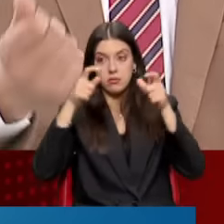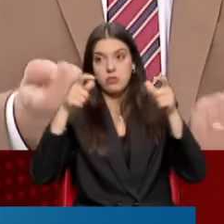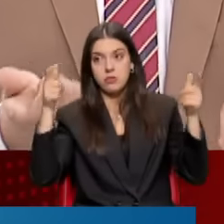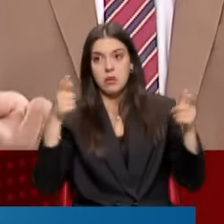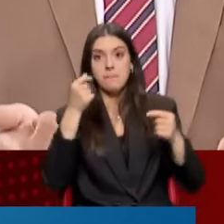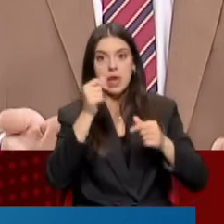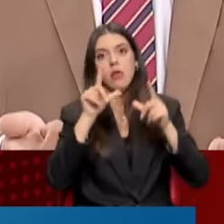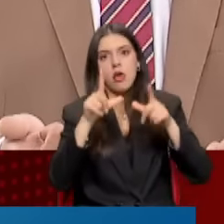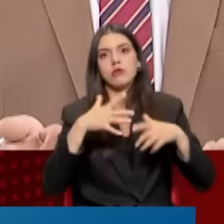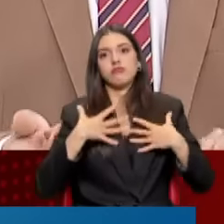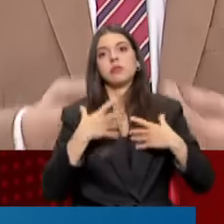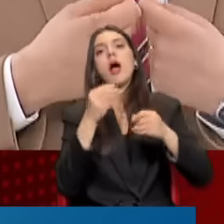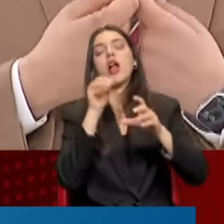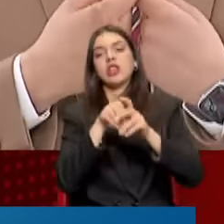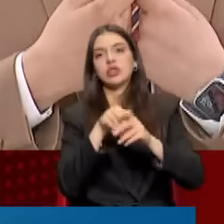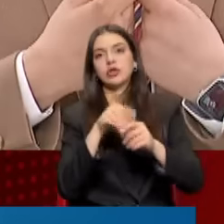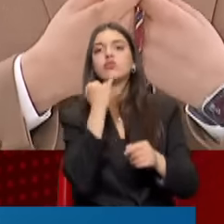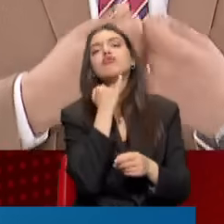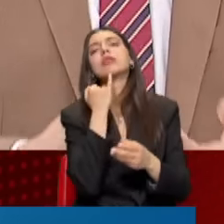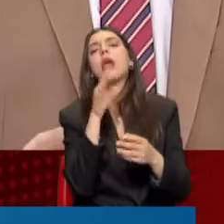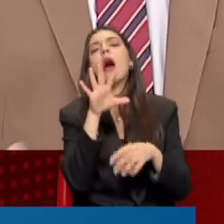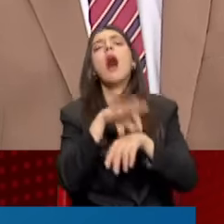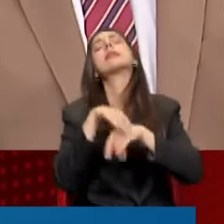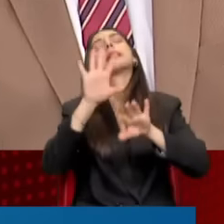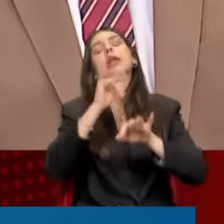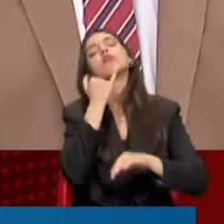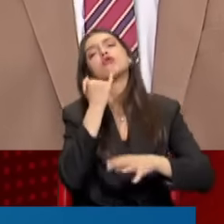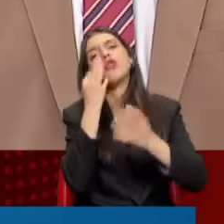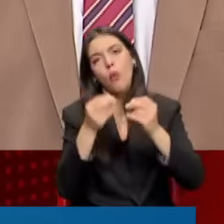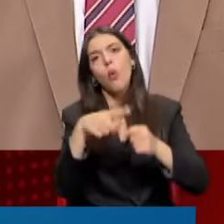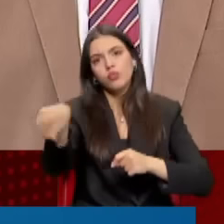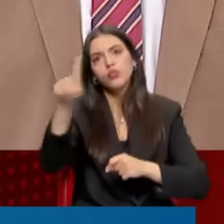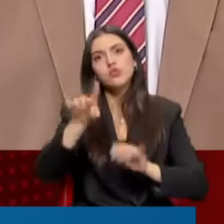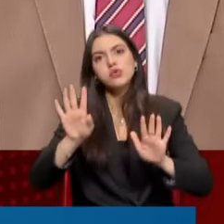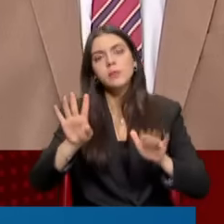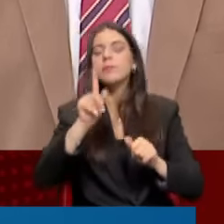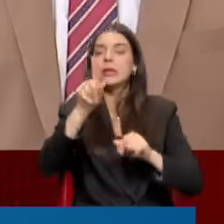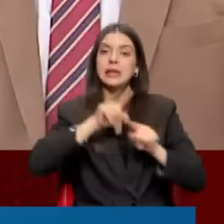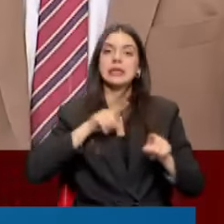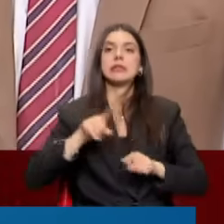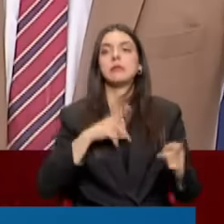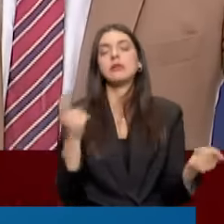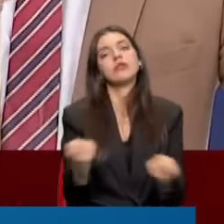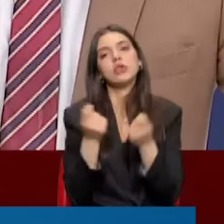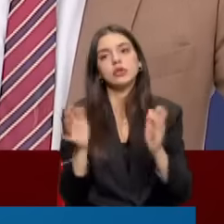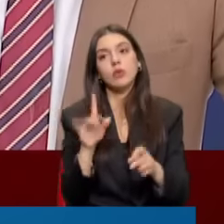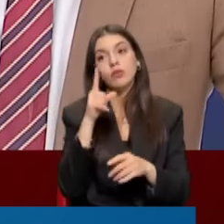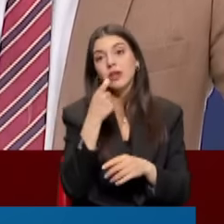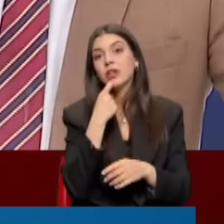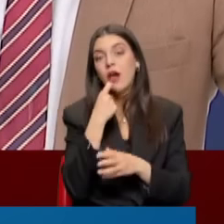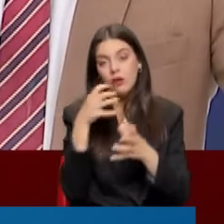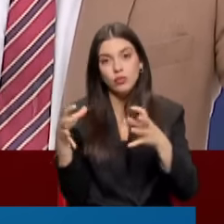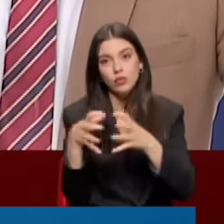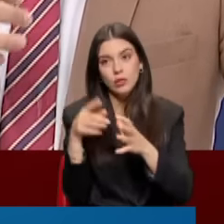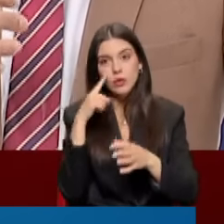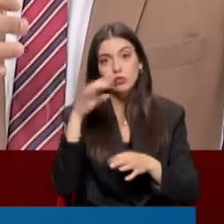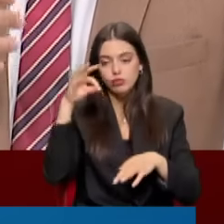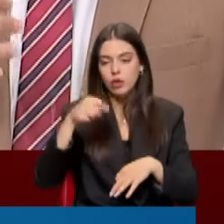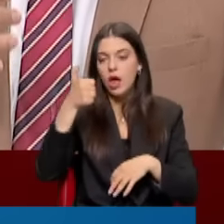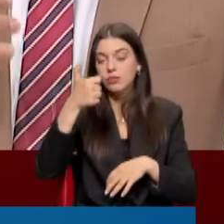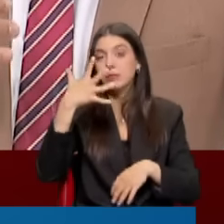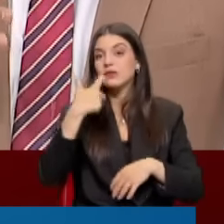piyasalaşma artık sağlık müşteri oldu hasta değil E onu karşılamak için hizmet sektöründe Çalışacak bu yaş grubu şu anda 65